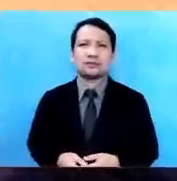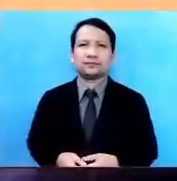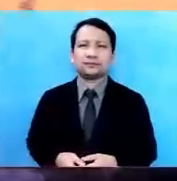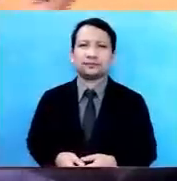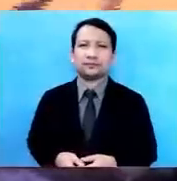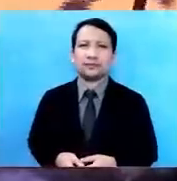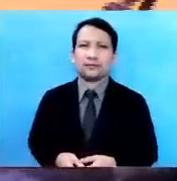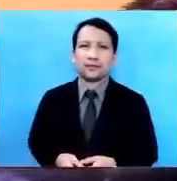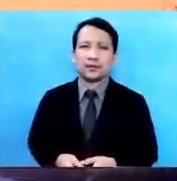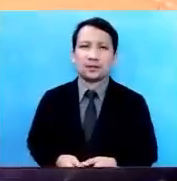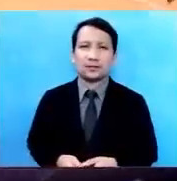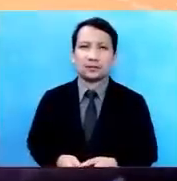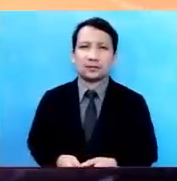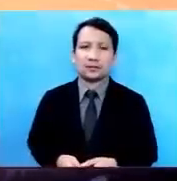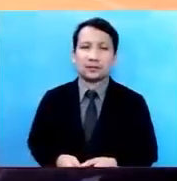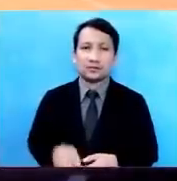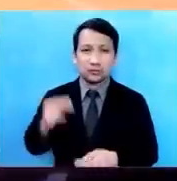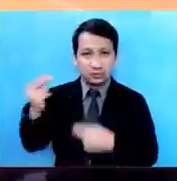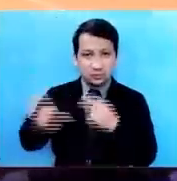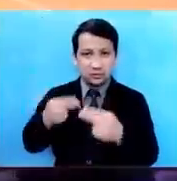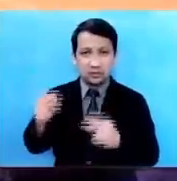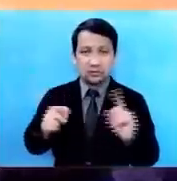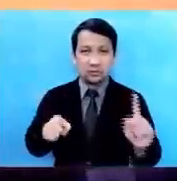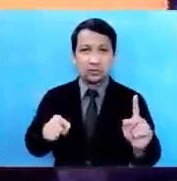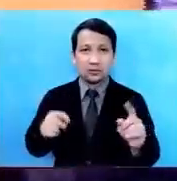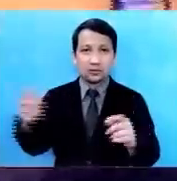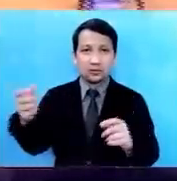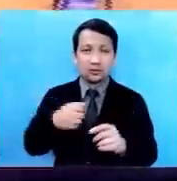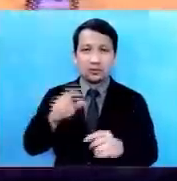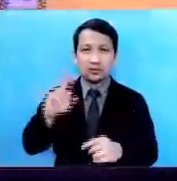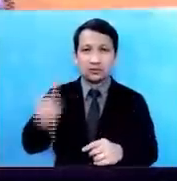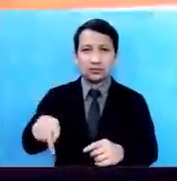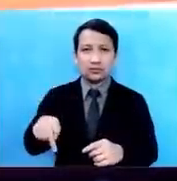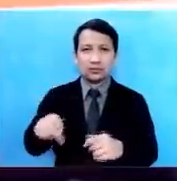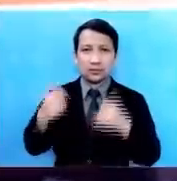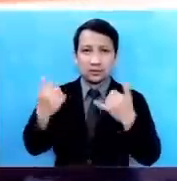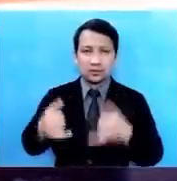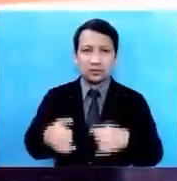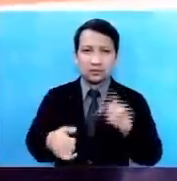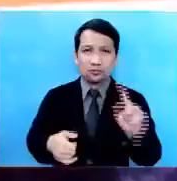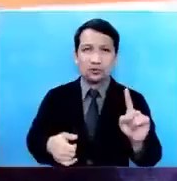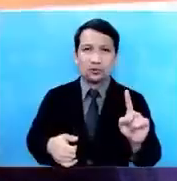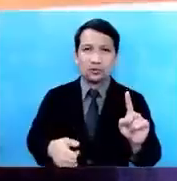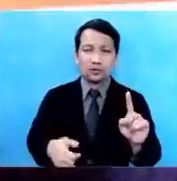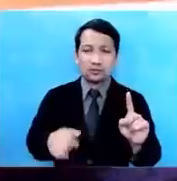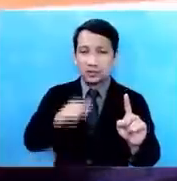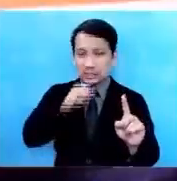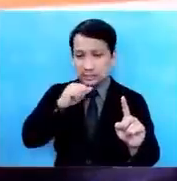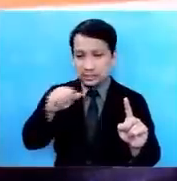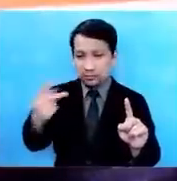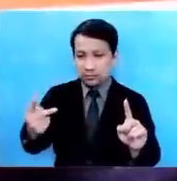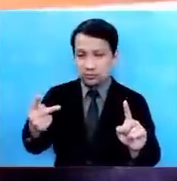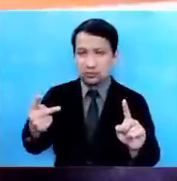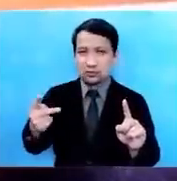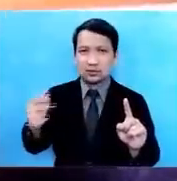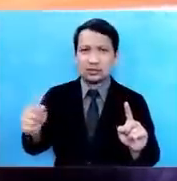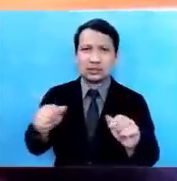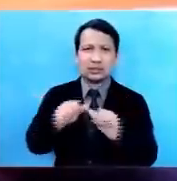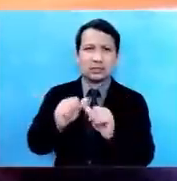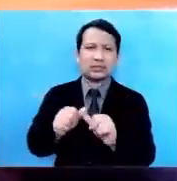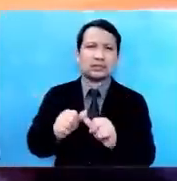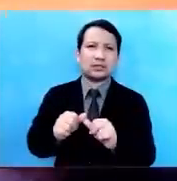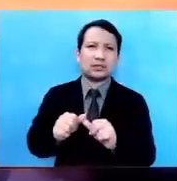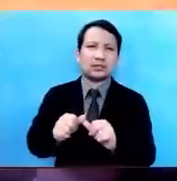One for the history books. Matapos kunin ng UP ang Game 1, habang Ateneo naman sa Game 2, hindi binigo ng